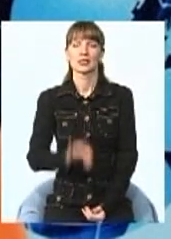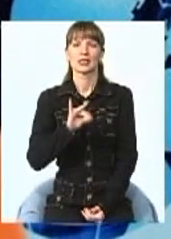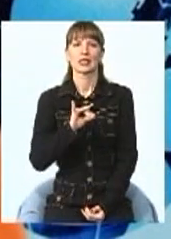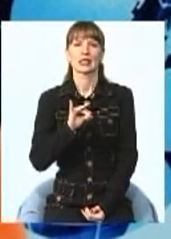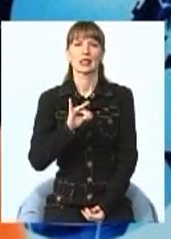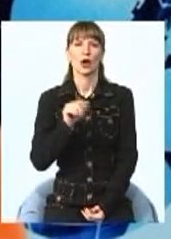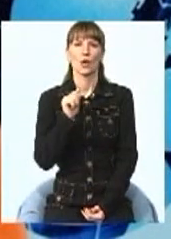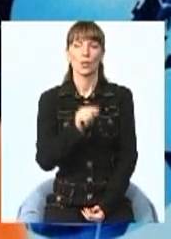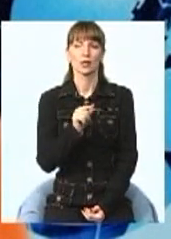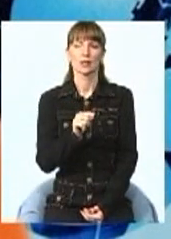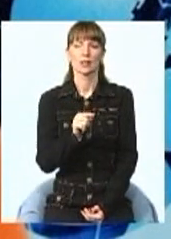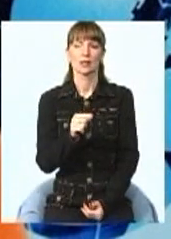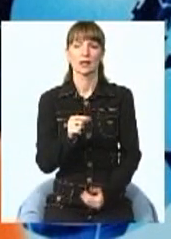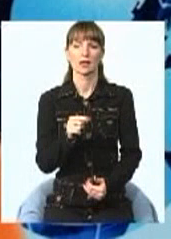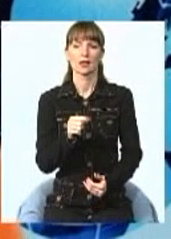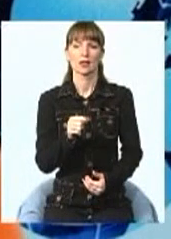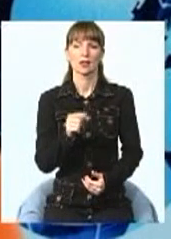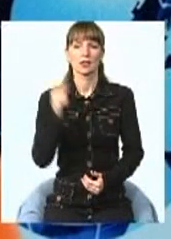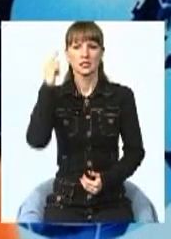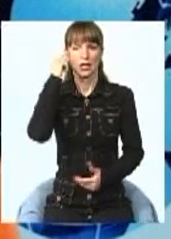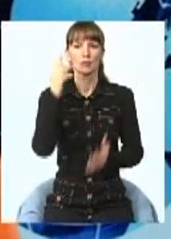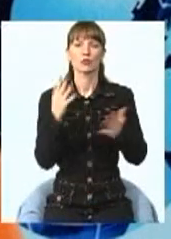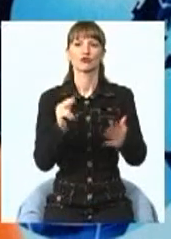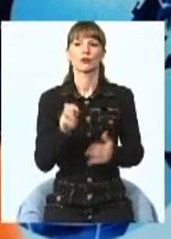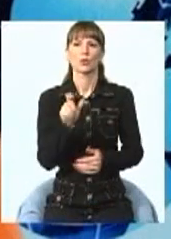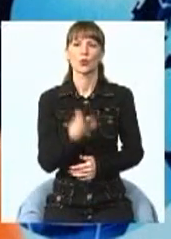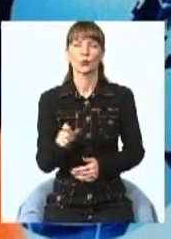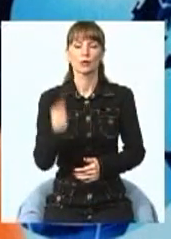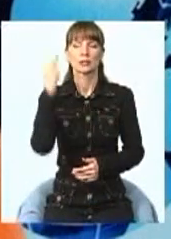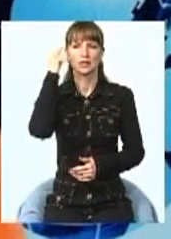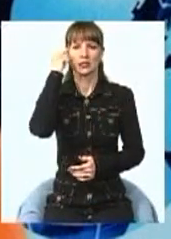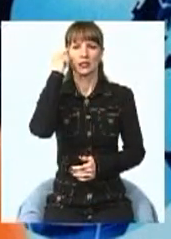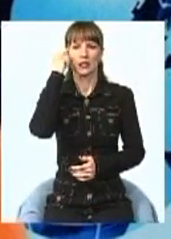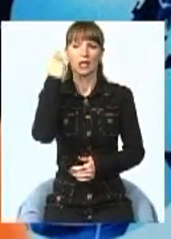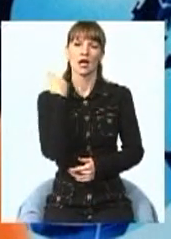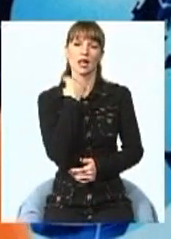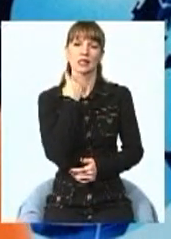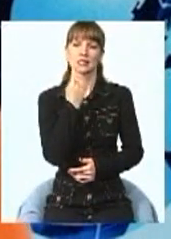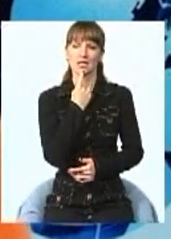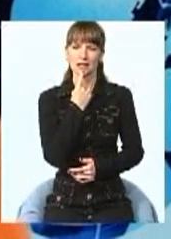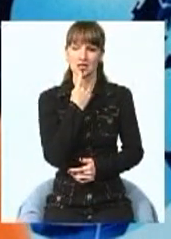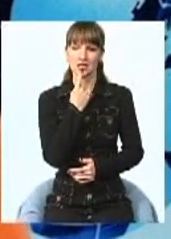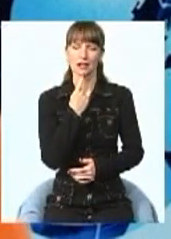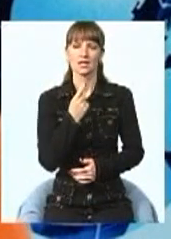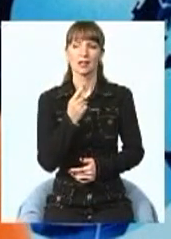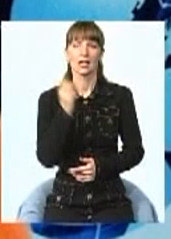И он даже больше, чем люди знает. Он знает английский язык,